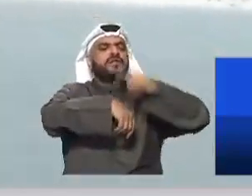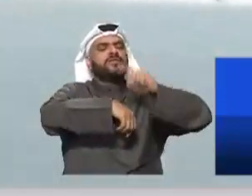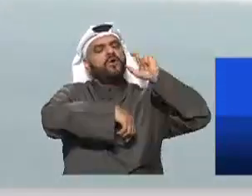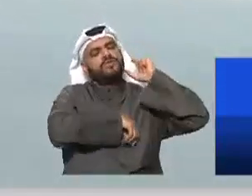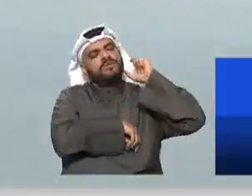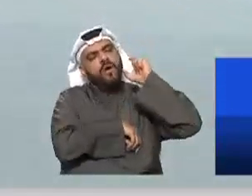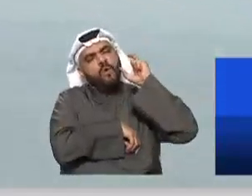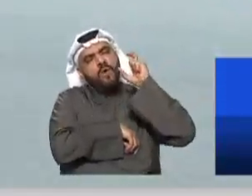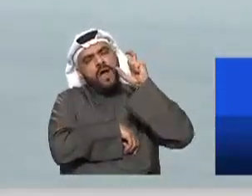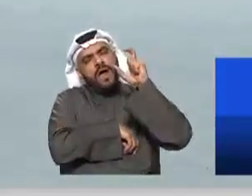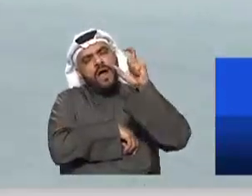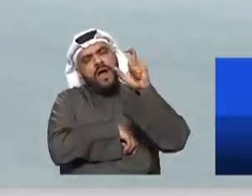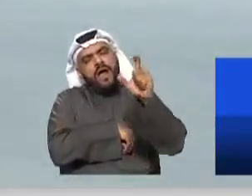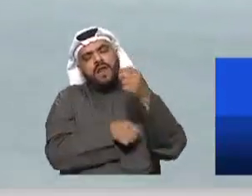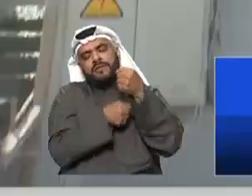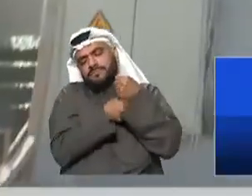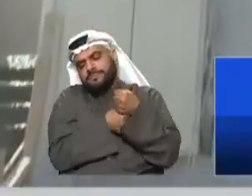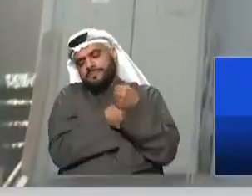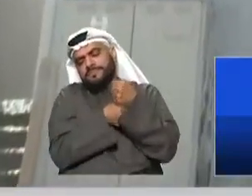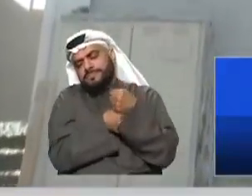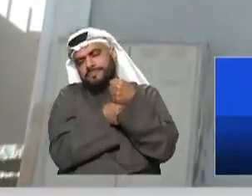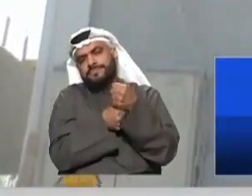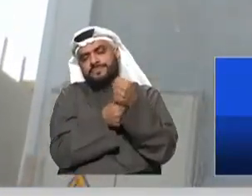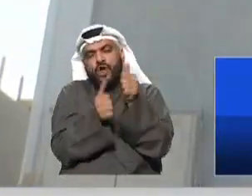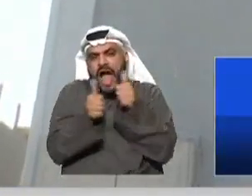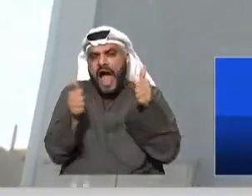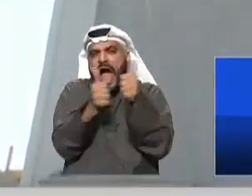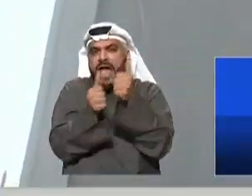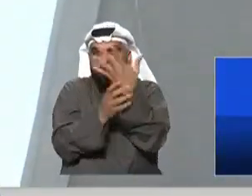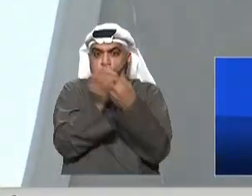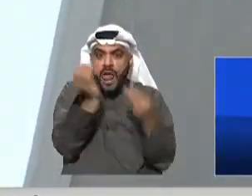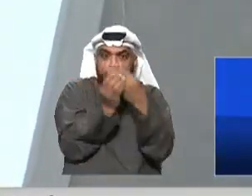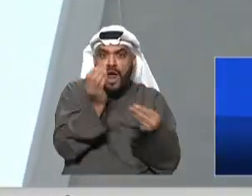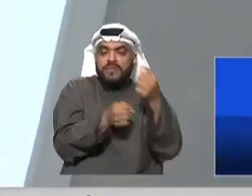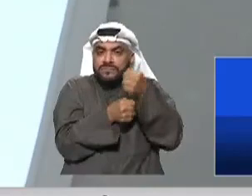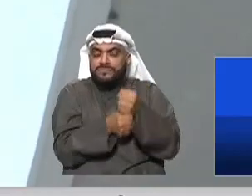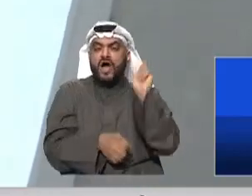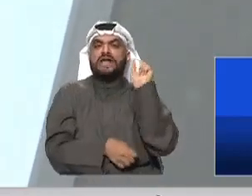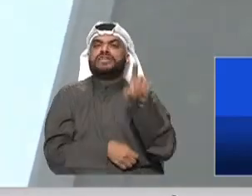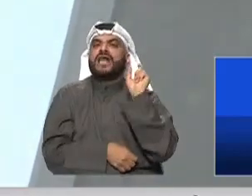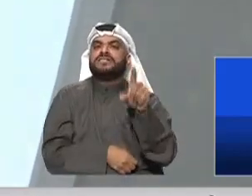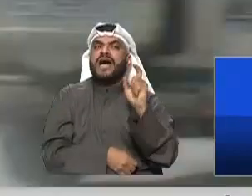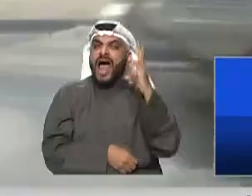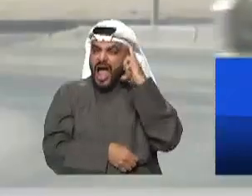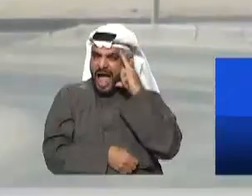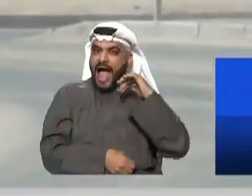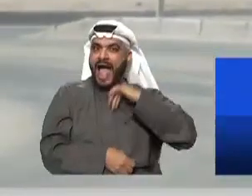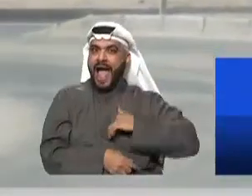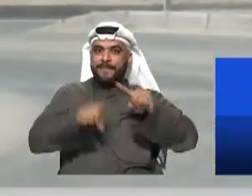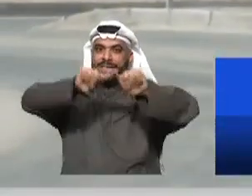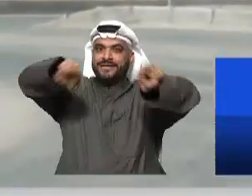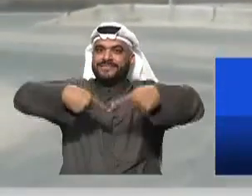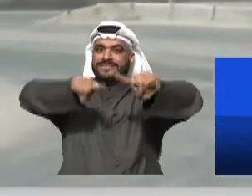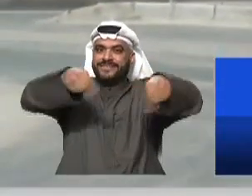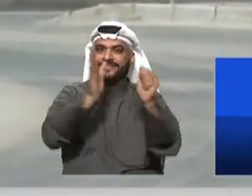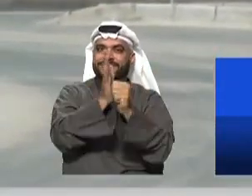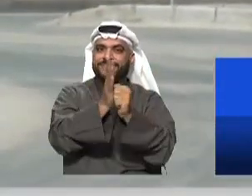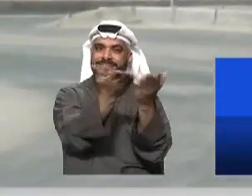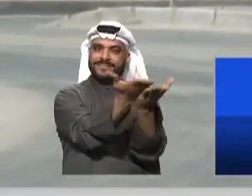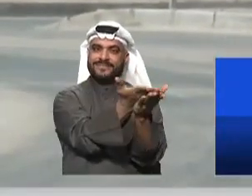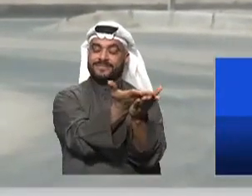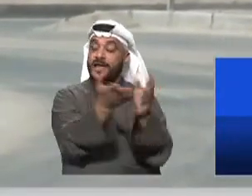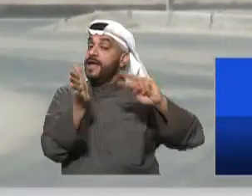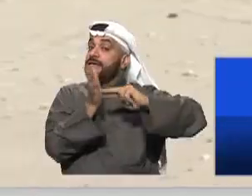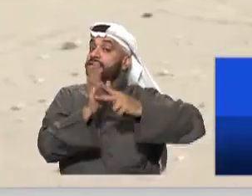لانشاء مدن او مناطق سكنيه الذي وافق عليهم مجلس الامه في المداوله الاولى قبل اسبوعين ولكن ما هو